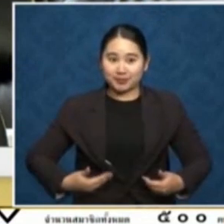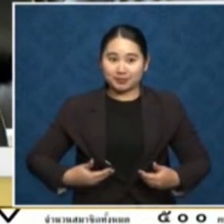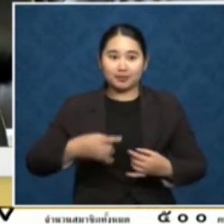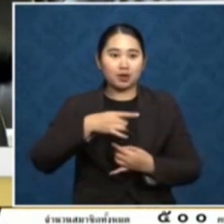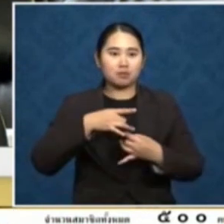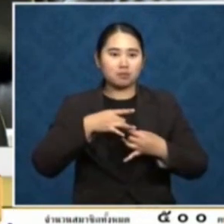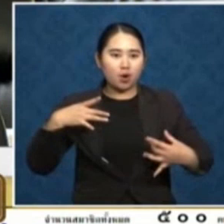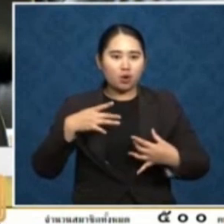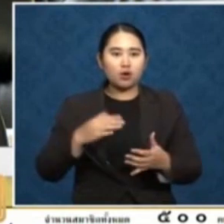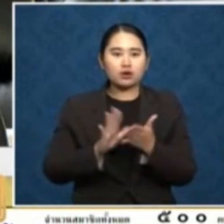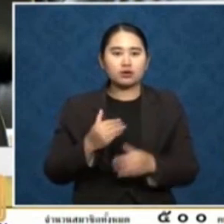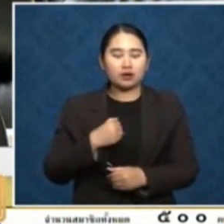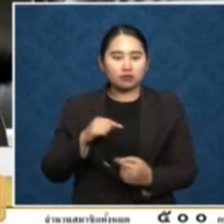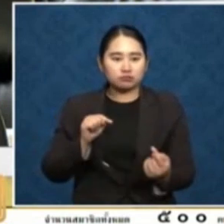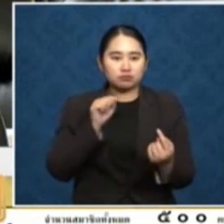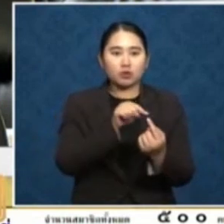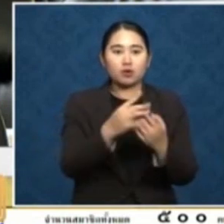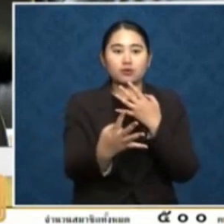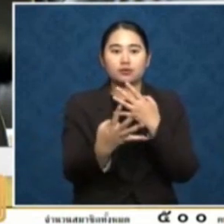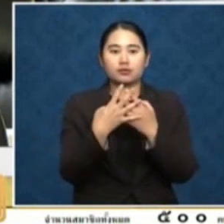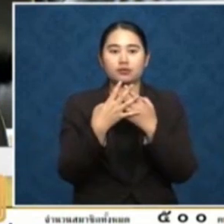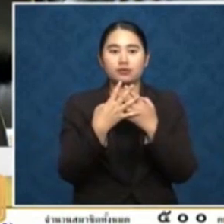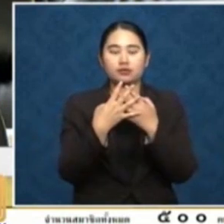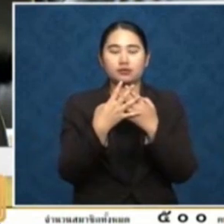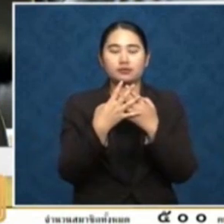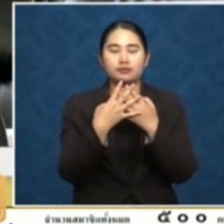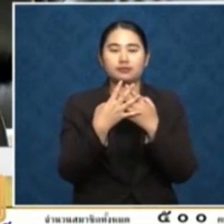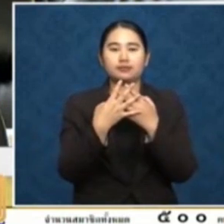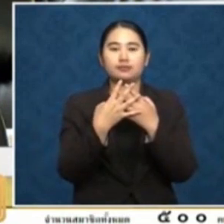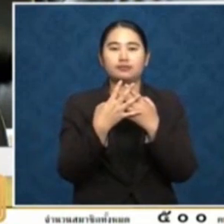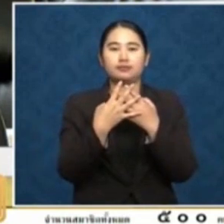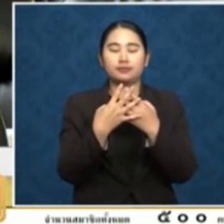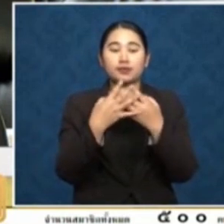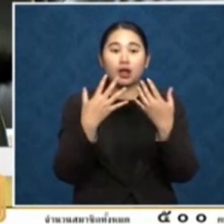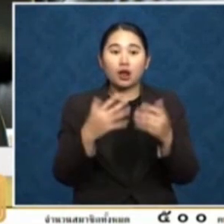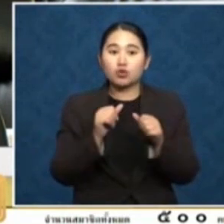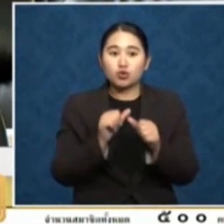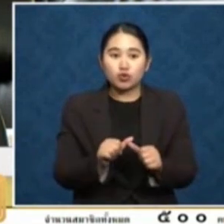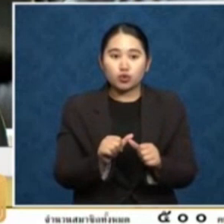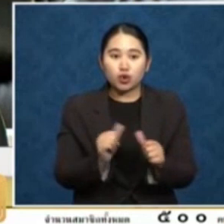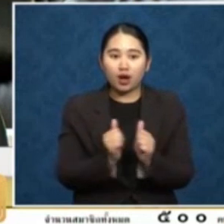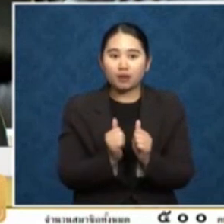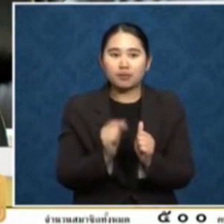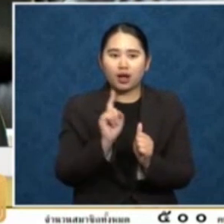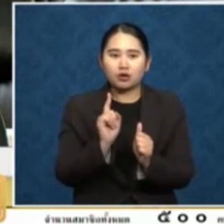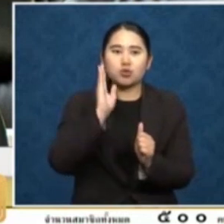ามีจิตใจไม่ตรงกับเพศสภาพแล้วเขาเข้าไปอยู่ในเรือนจำเ